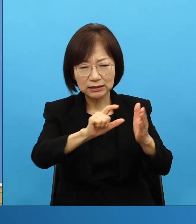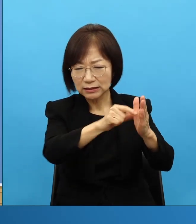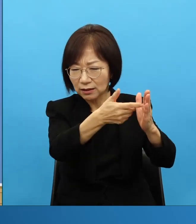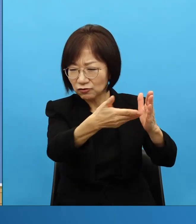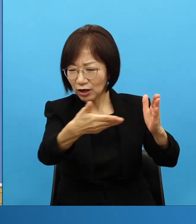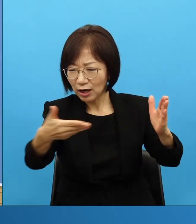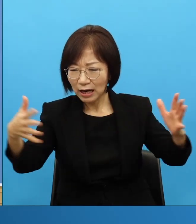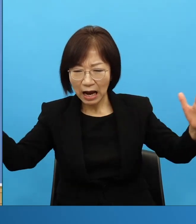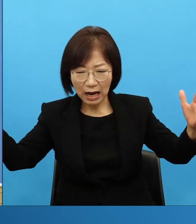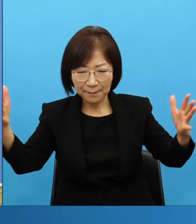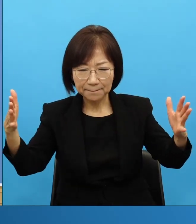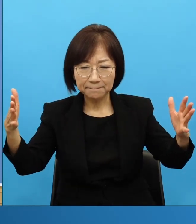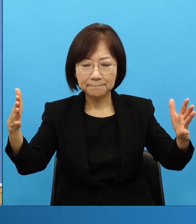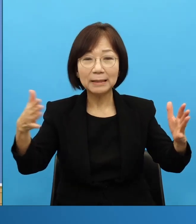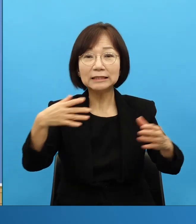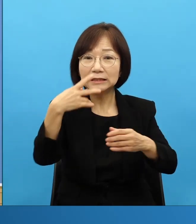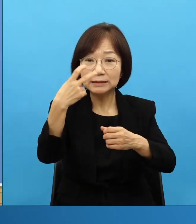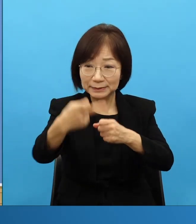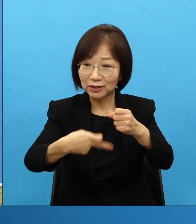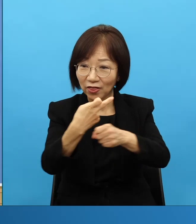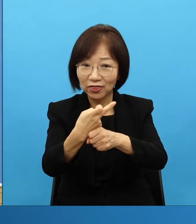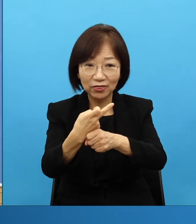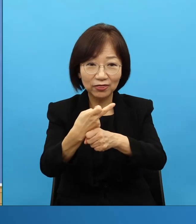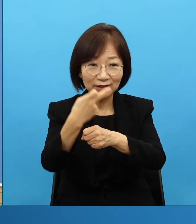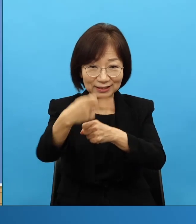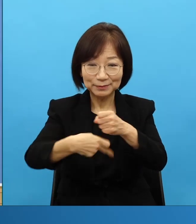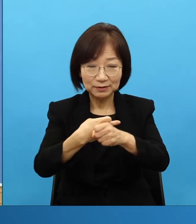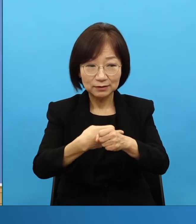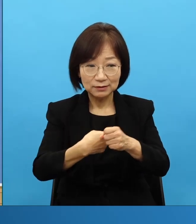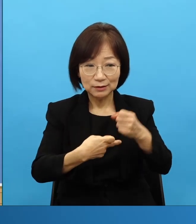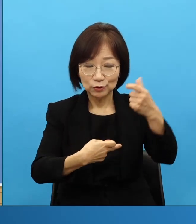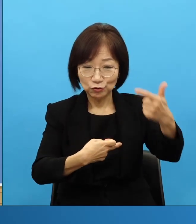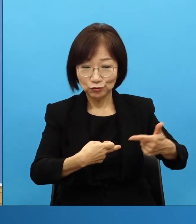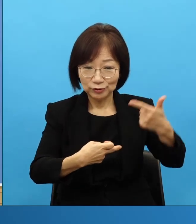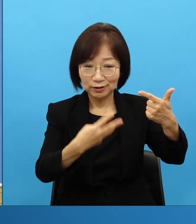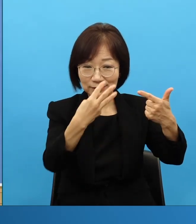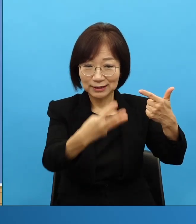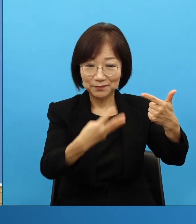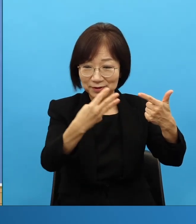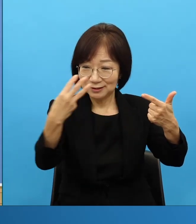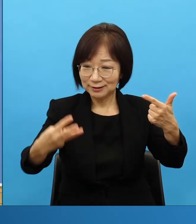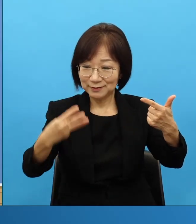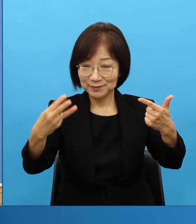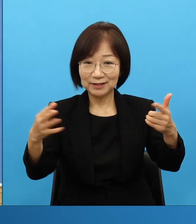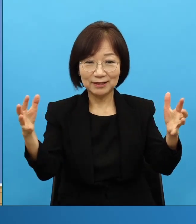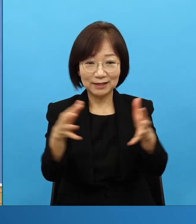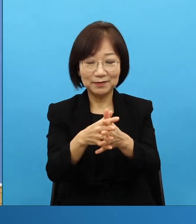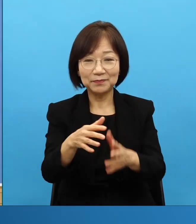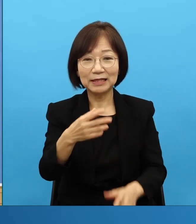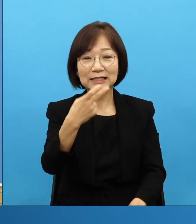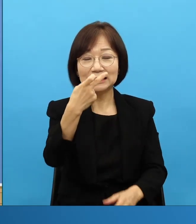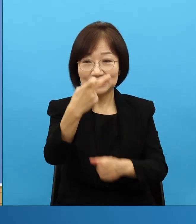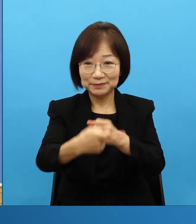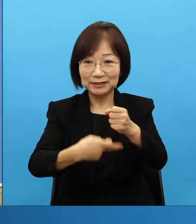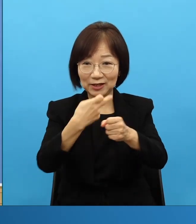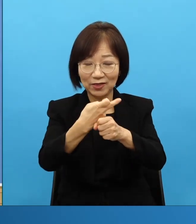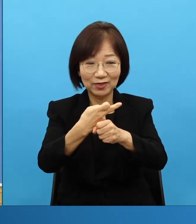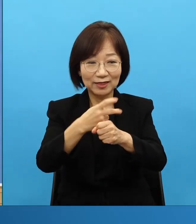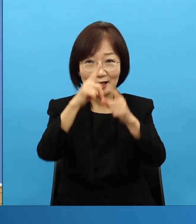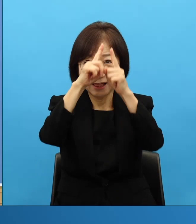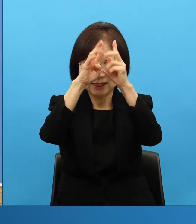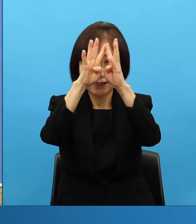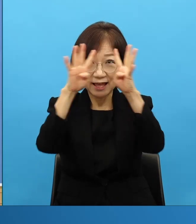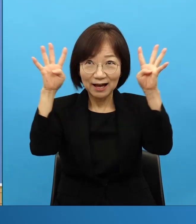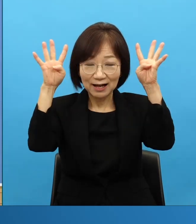in elementary school for 6 years, and middle school for 3 years, and high school for 3 years, a total of 12 years. 대학 4년, And then they 16년입니다. go